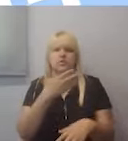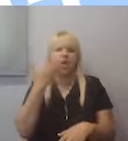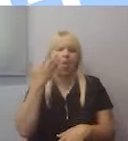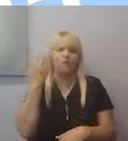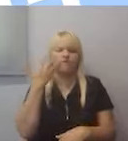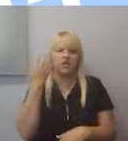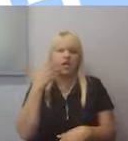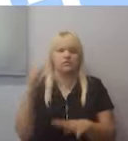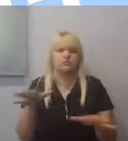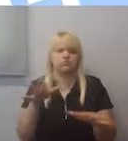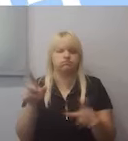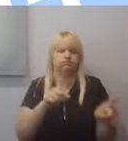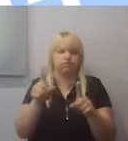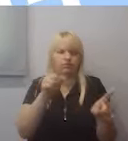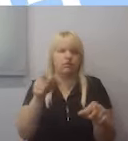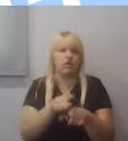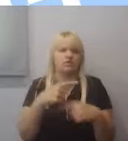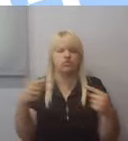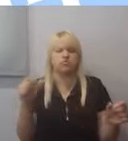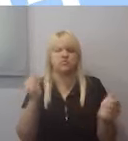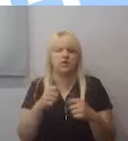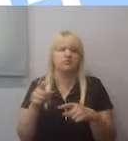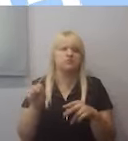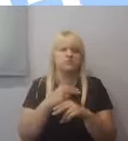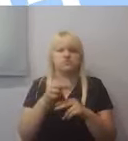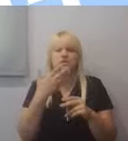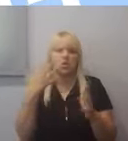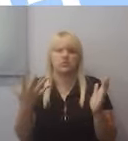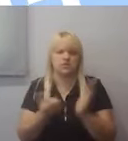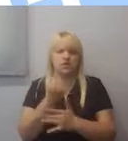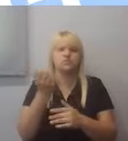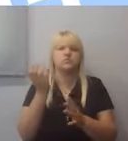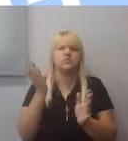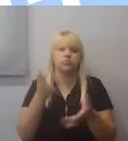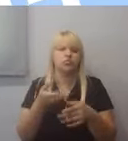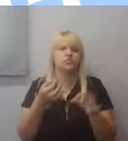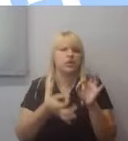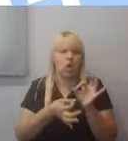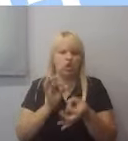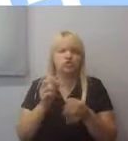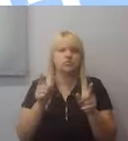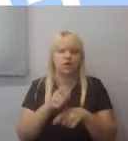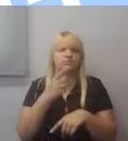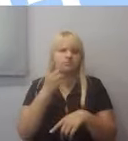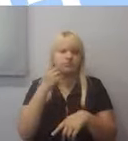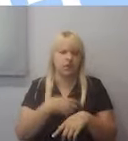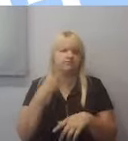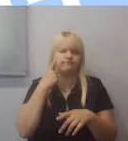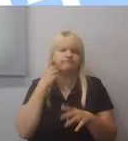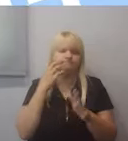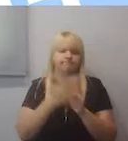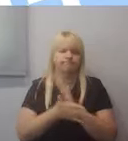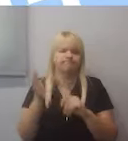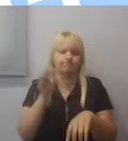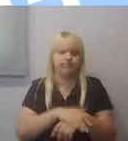dažāda veida servisi nav viegli sasniedzami būs sarežģījumi ar to ir jārēķinās un ir jā